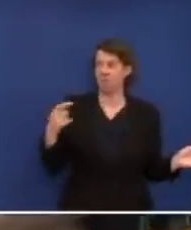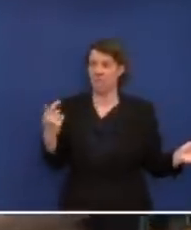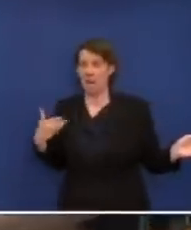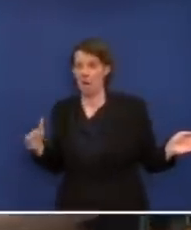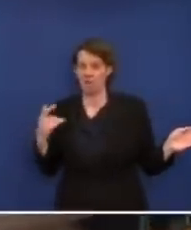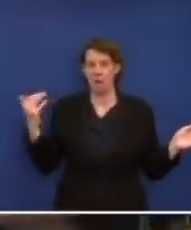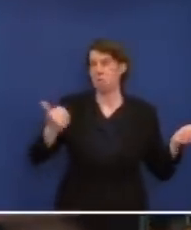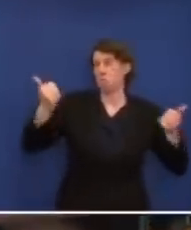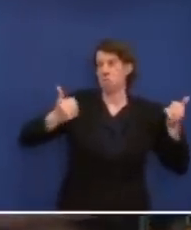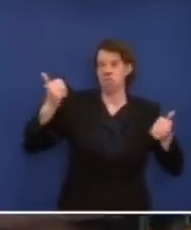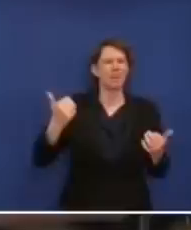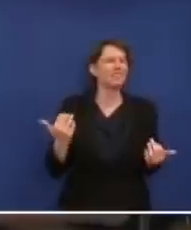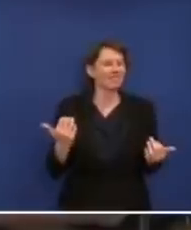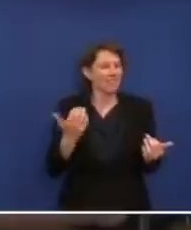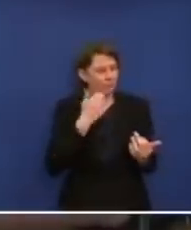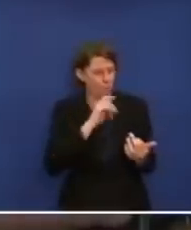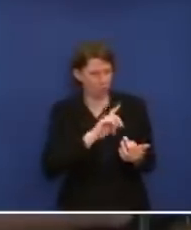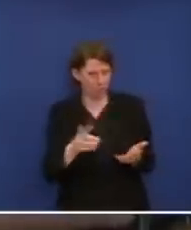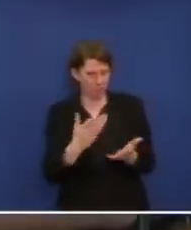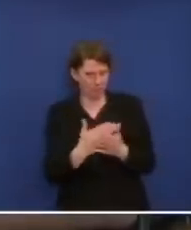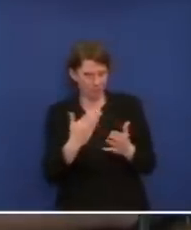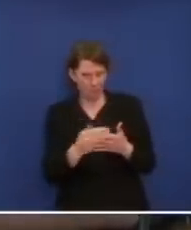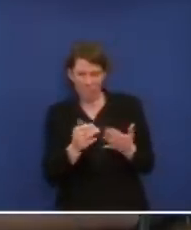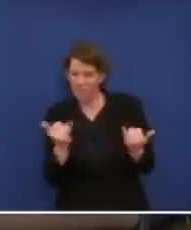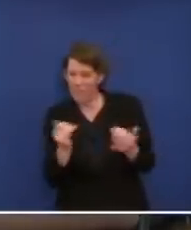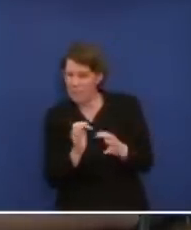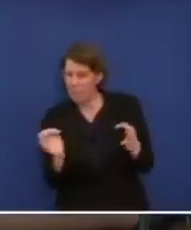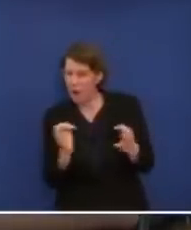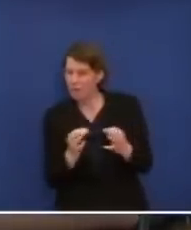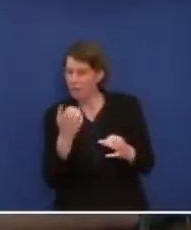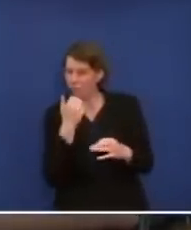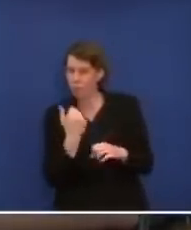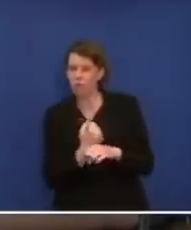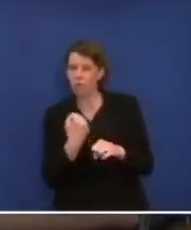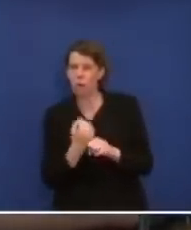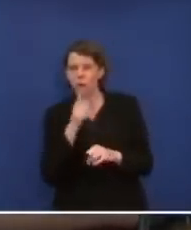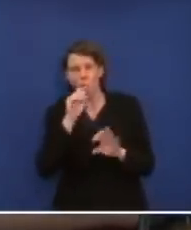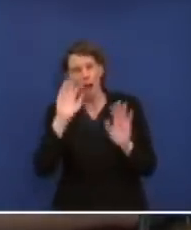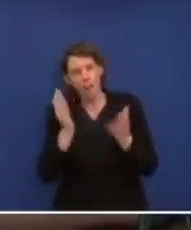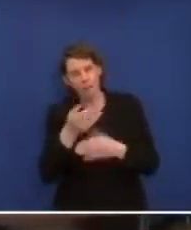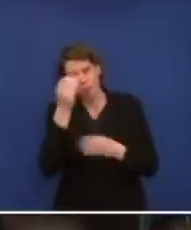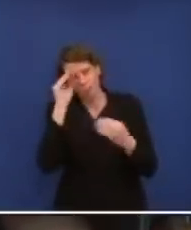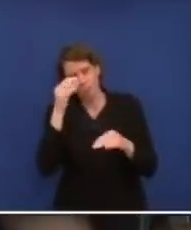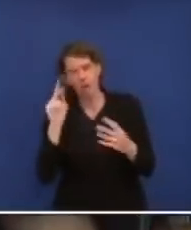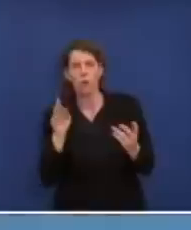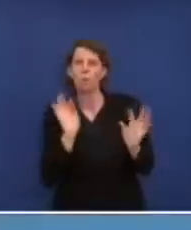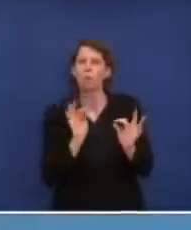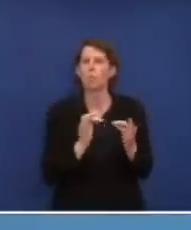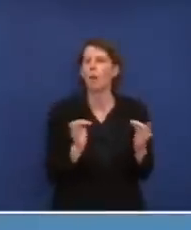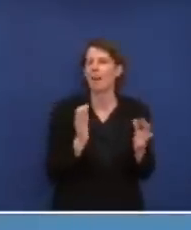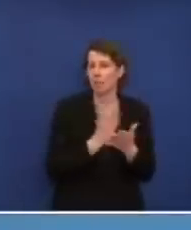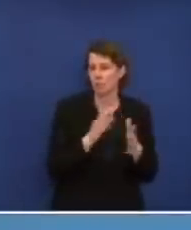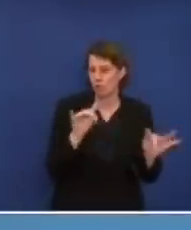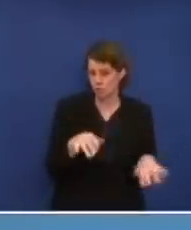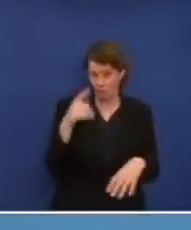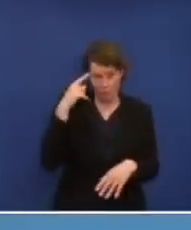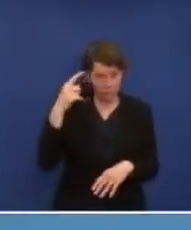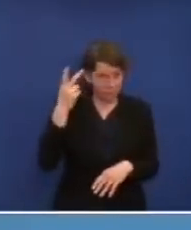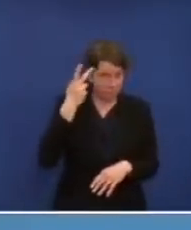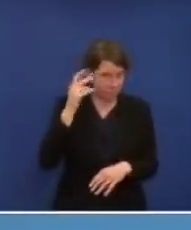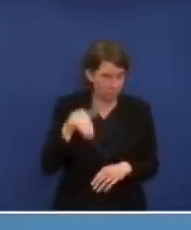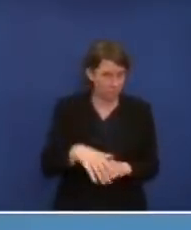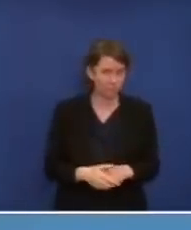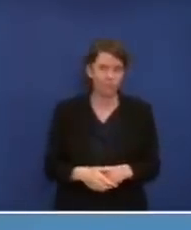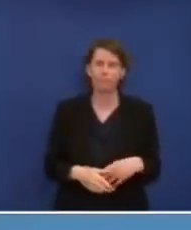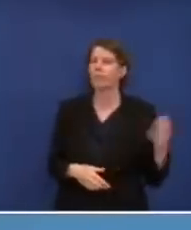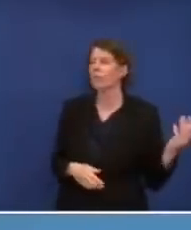da bestimmte Maßnahmen im Auge oder war das mehr so eine allgemeine Bemerkung? Vielleicht erstmal zur ersten